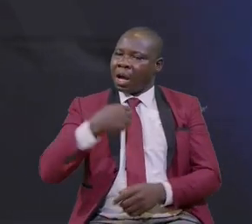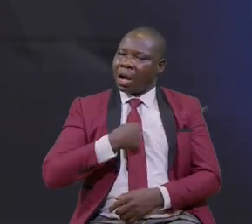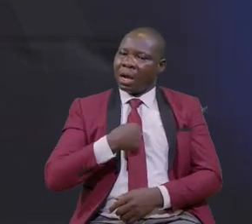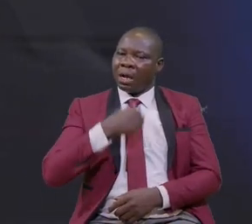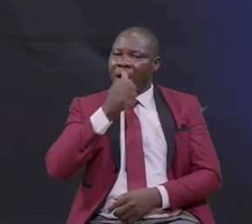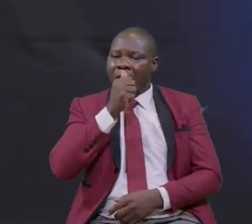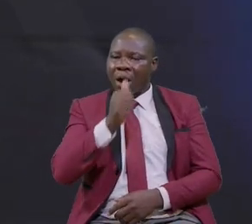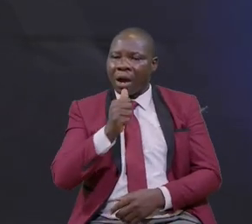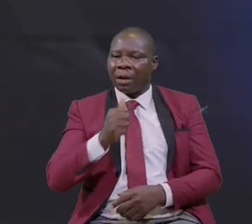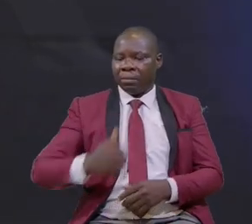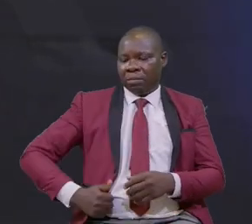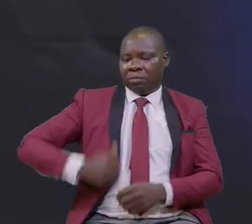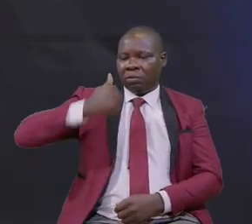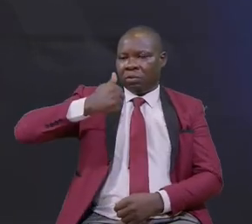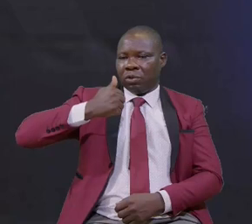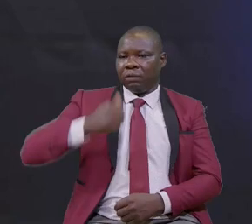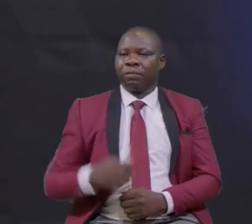suis